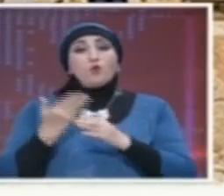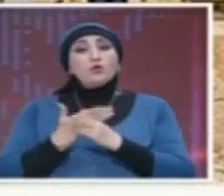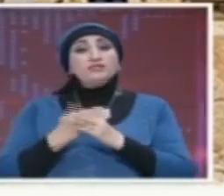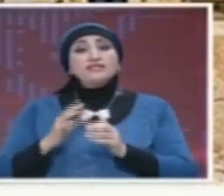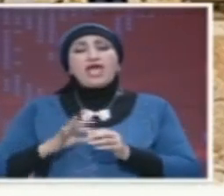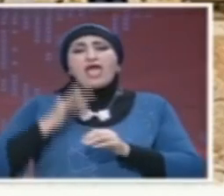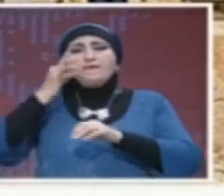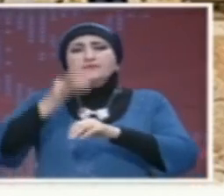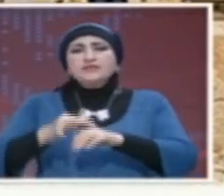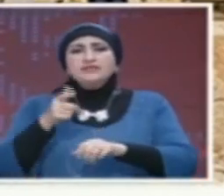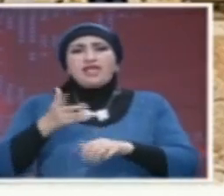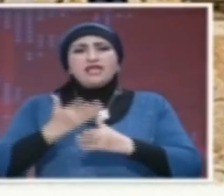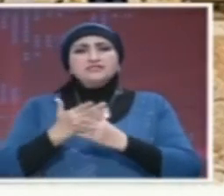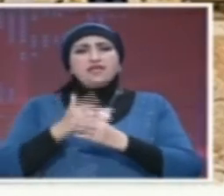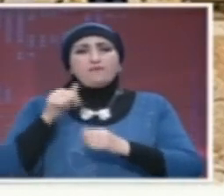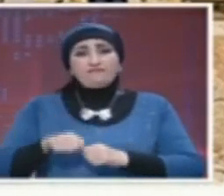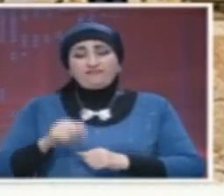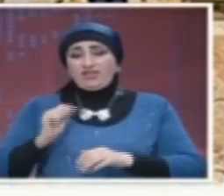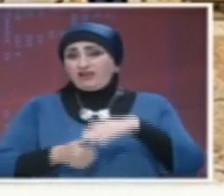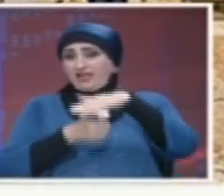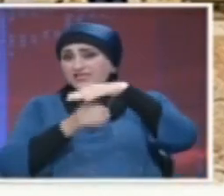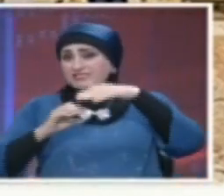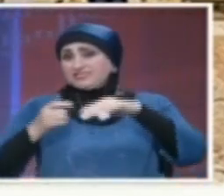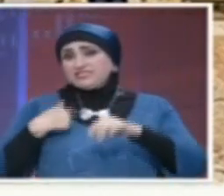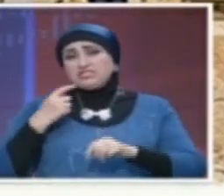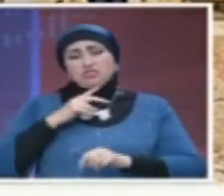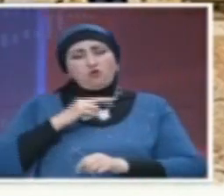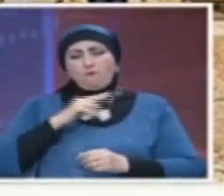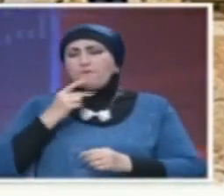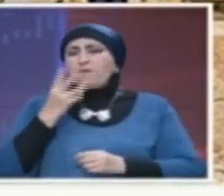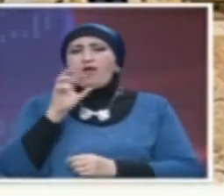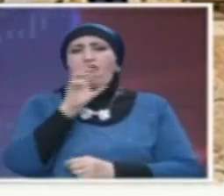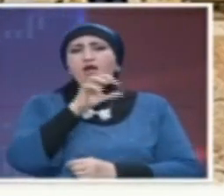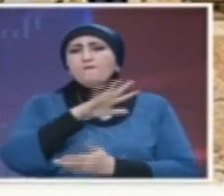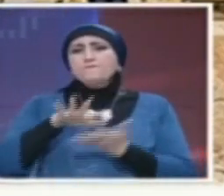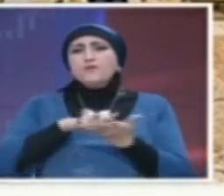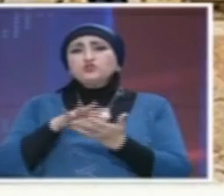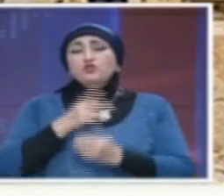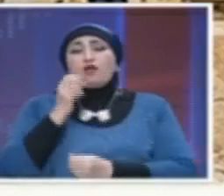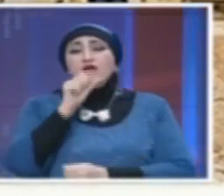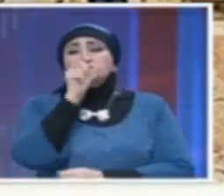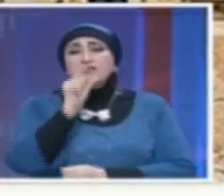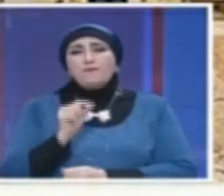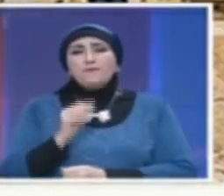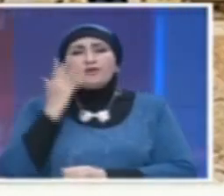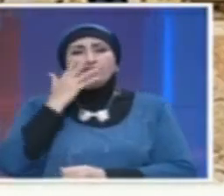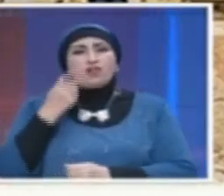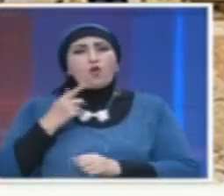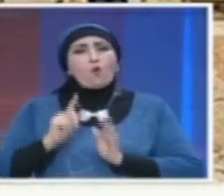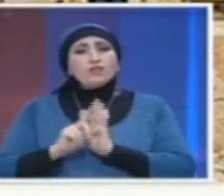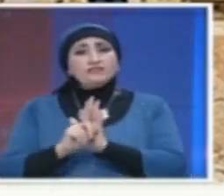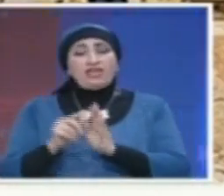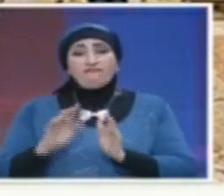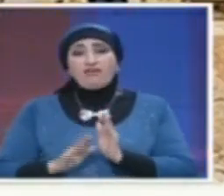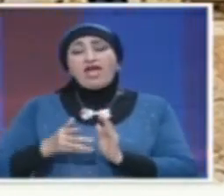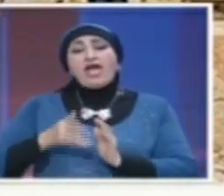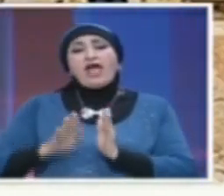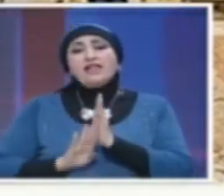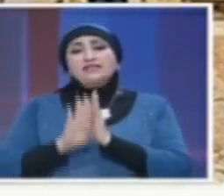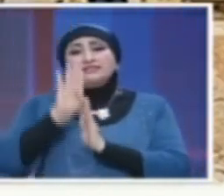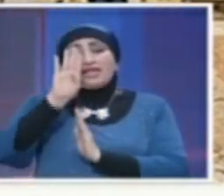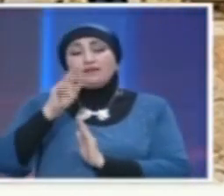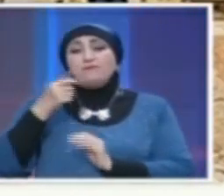امتدادا للدور الفاعل للسيد الرئيس في معالجة القضايا الإفريقية خاصة ما يتعلق بدفع عجلة التنمية